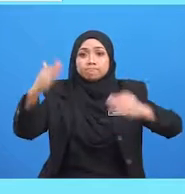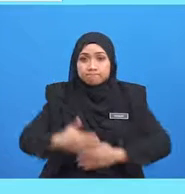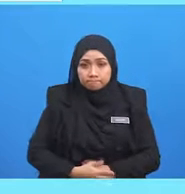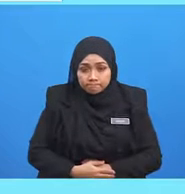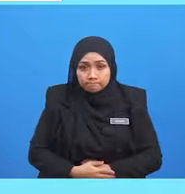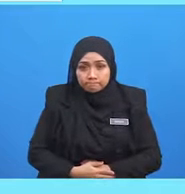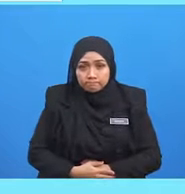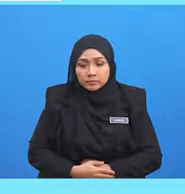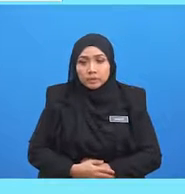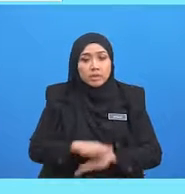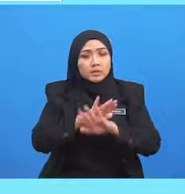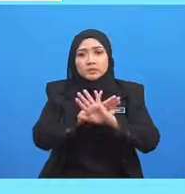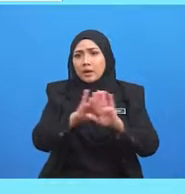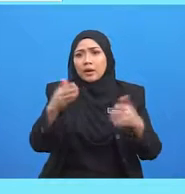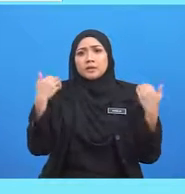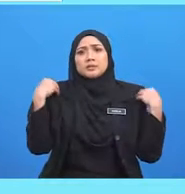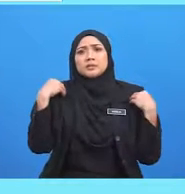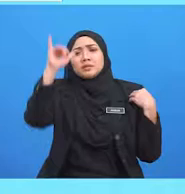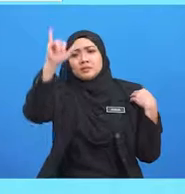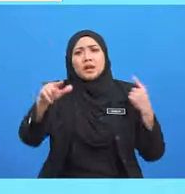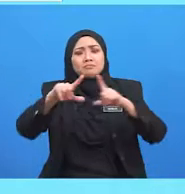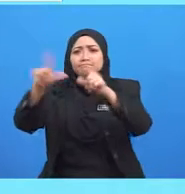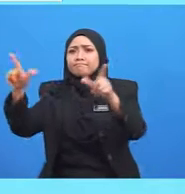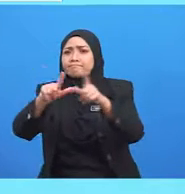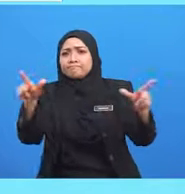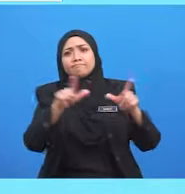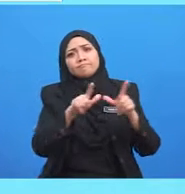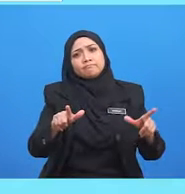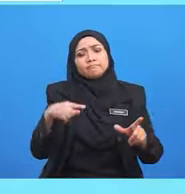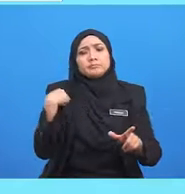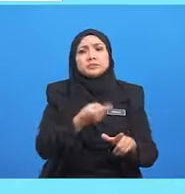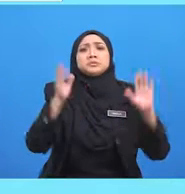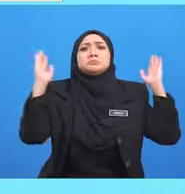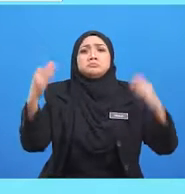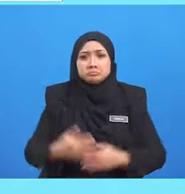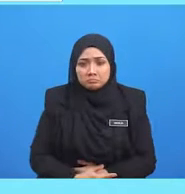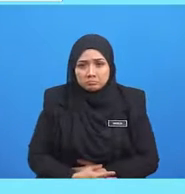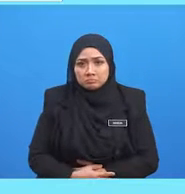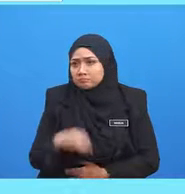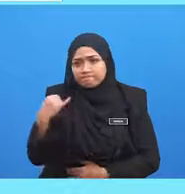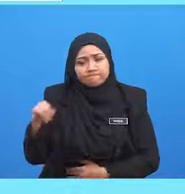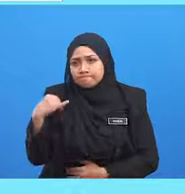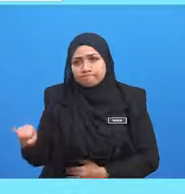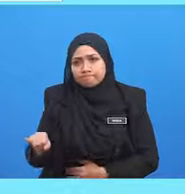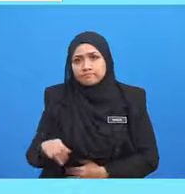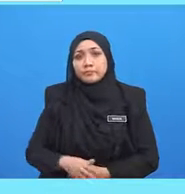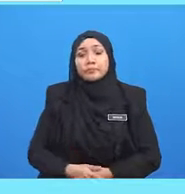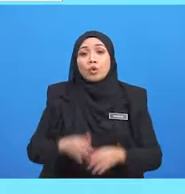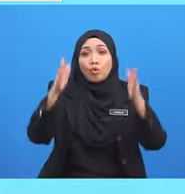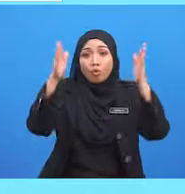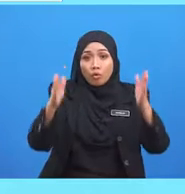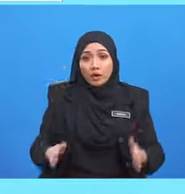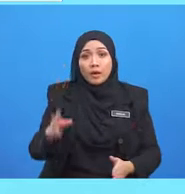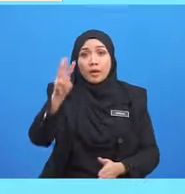taala sahaja yang berhak disembah dan tidak ada sekutu baginya. Tauhid ini